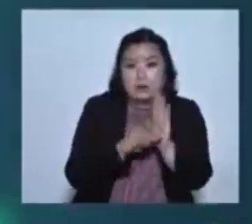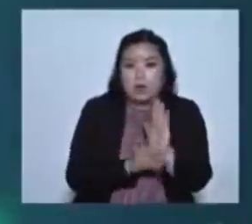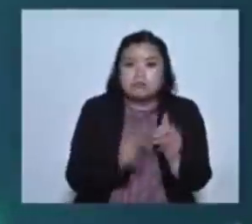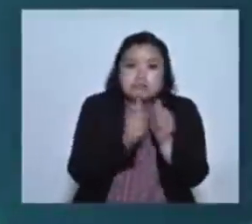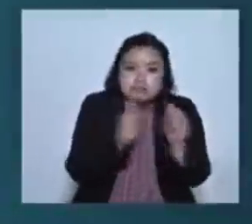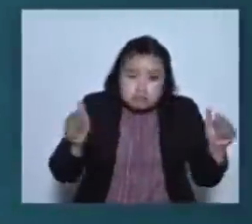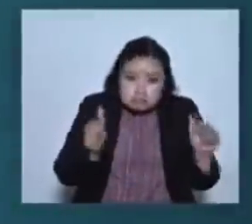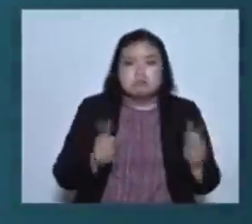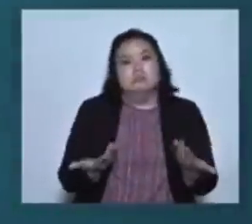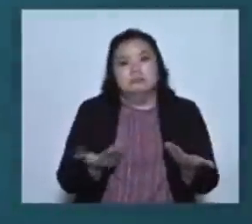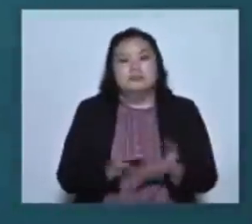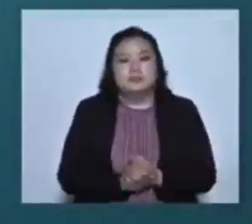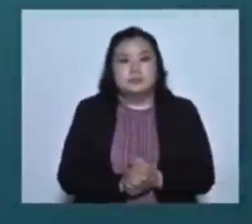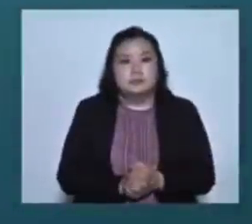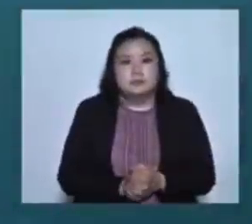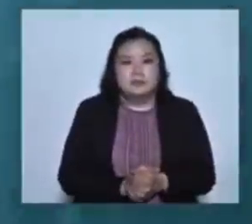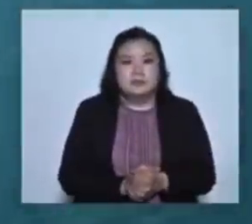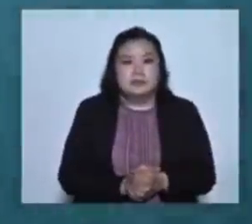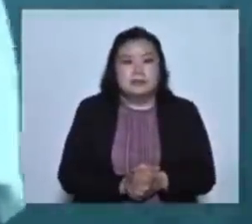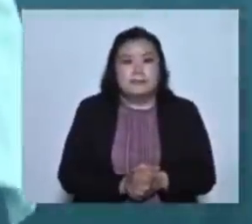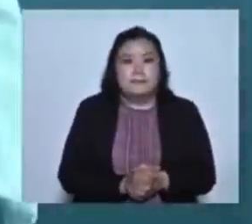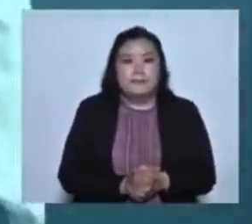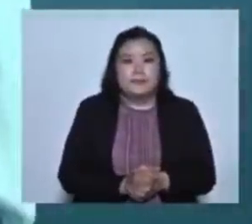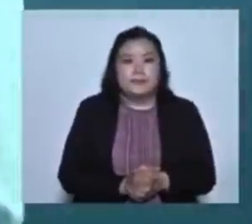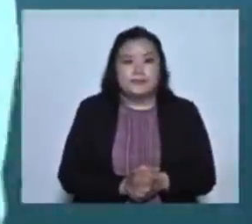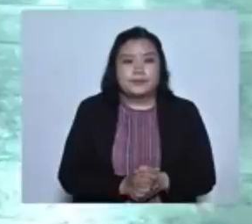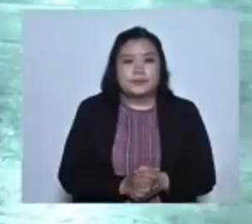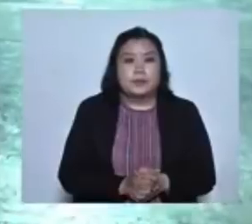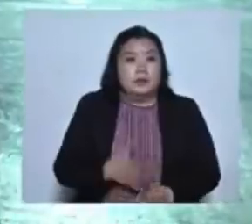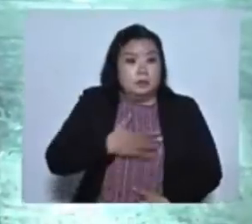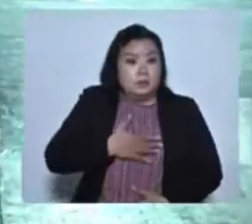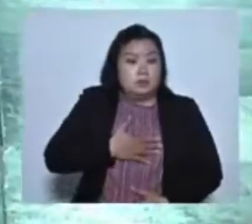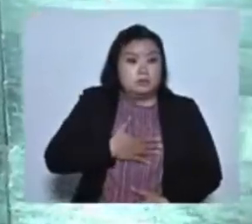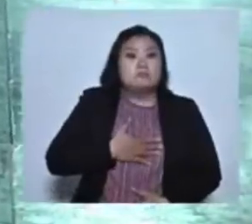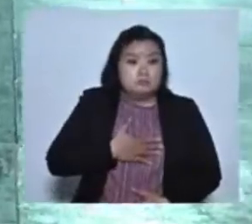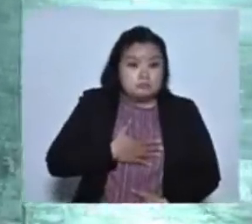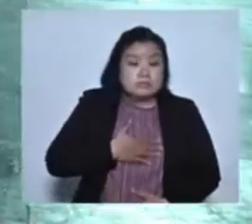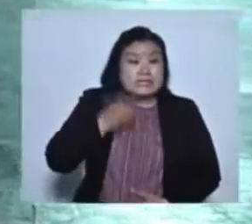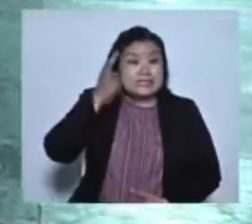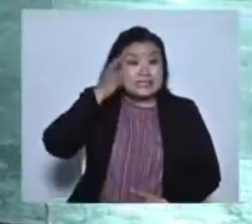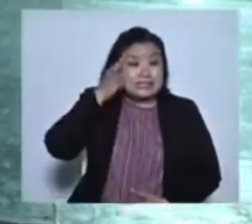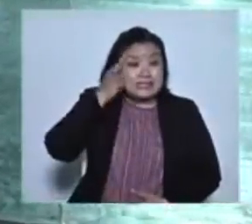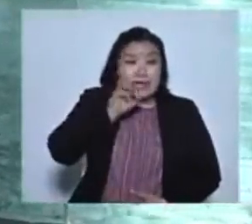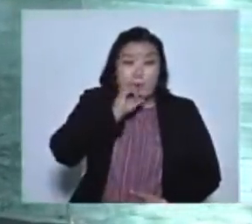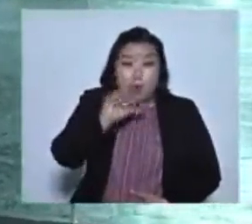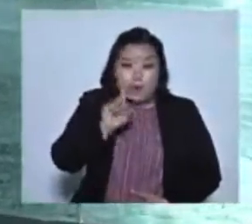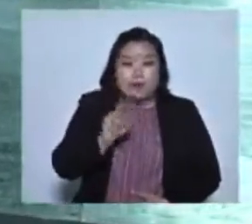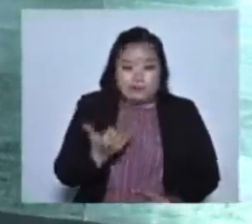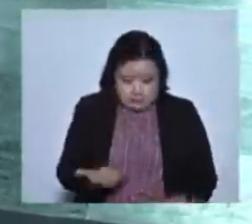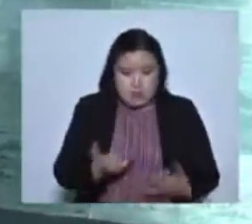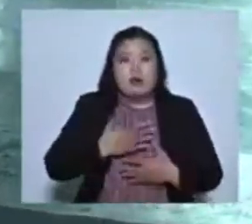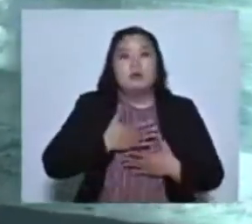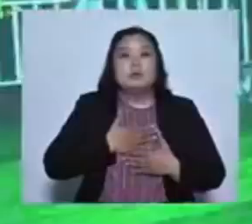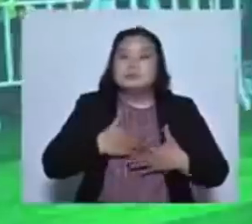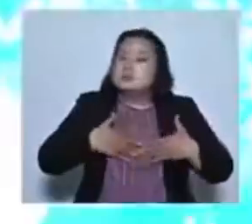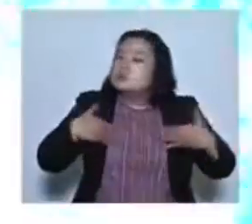มผมอยากจะบอกว่าทุกวันนี้ผมมีความสุขทุกครั้งที่